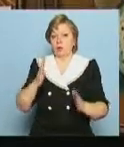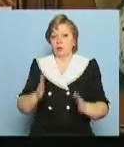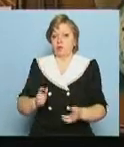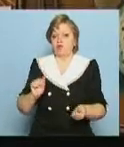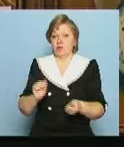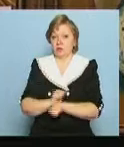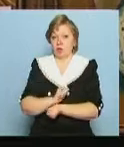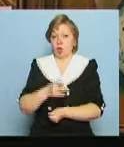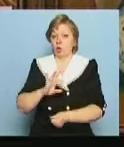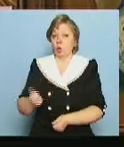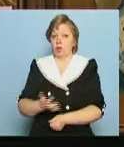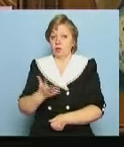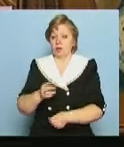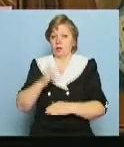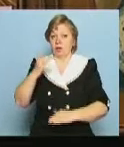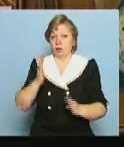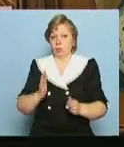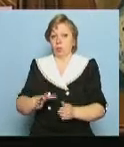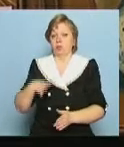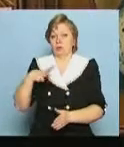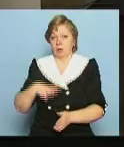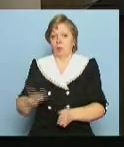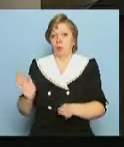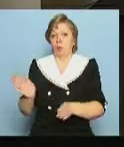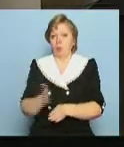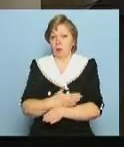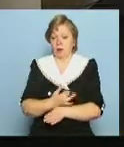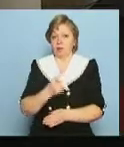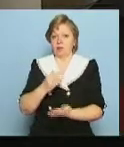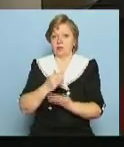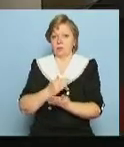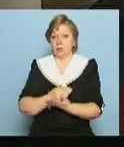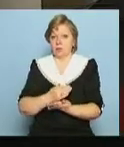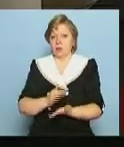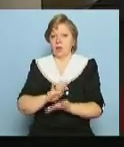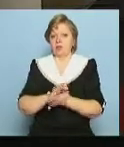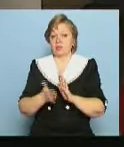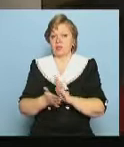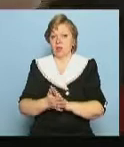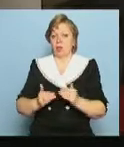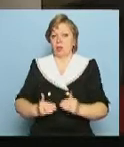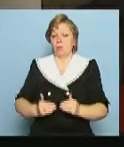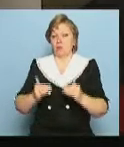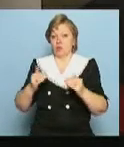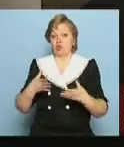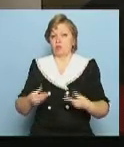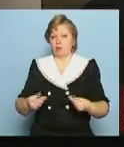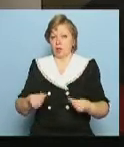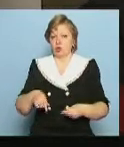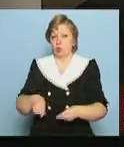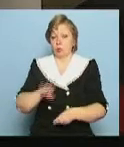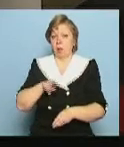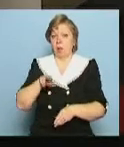Но несколько работ все же пришлось вычеркнуть из списка. Состояние повышенной влажности, пар здесь был вокруг, кроме